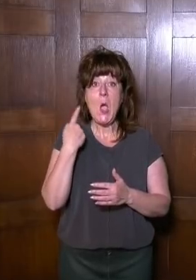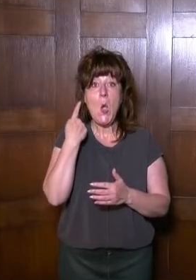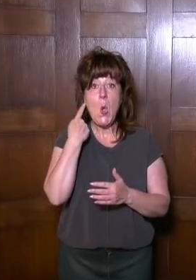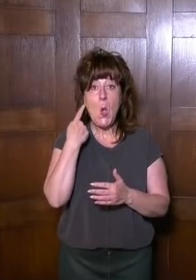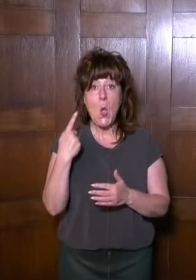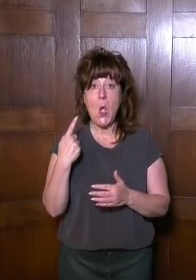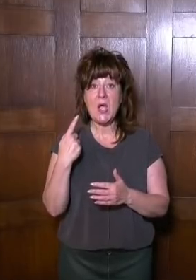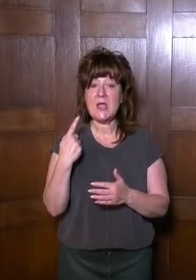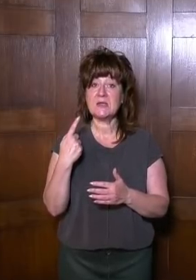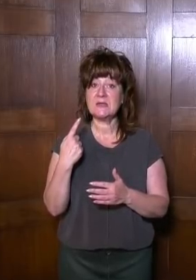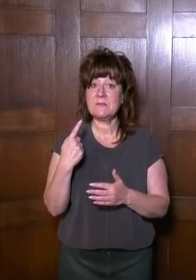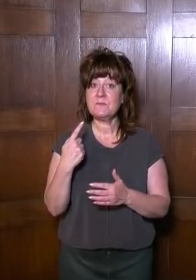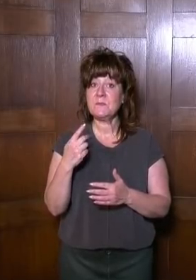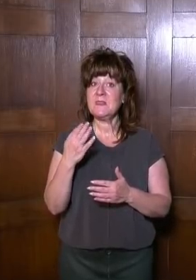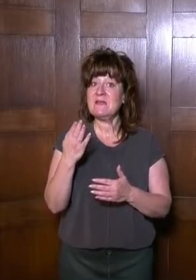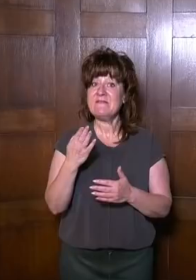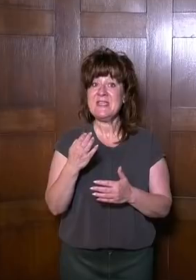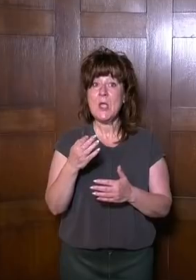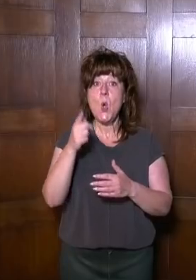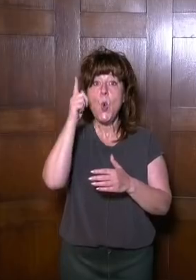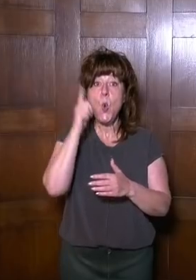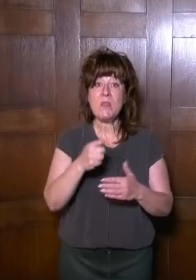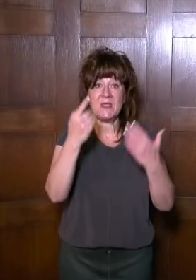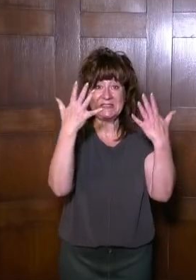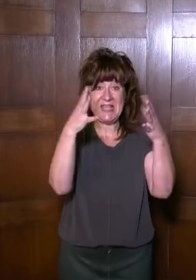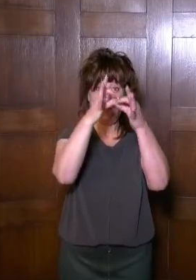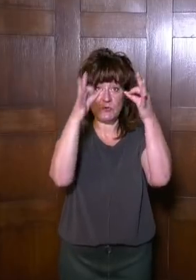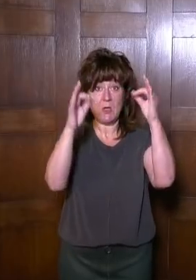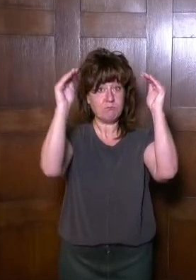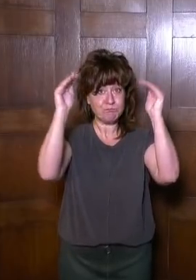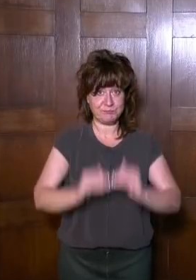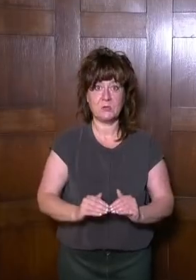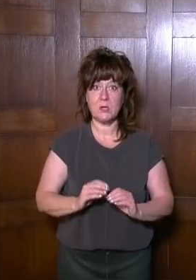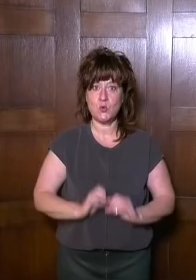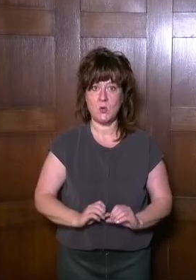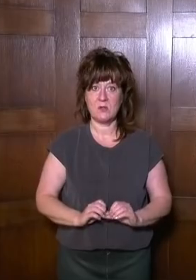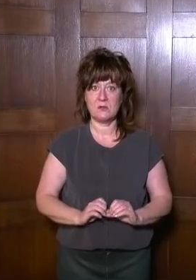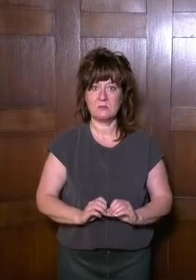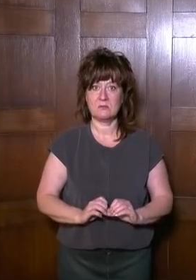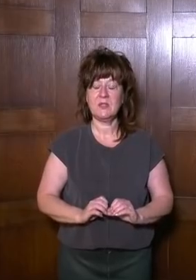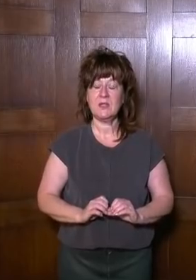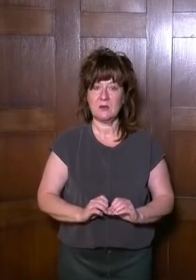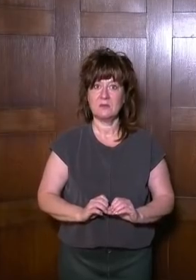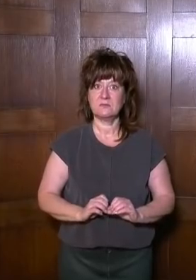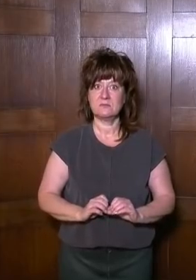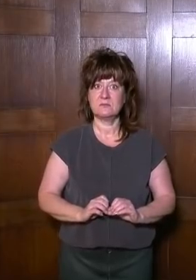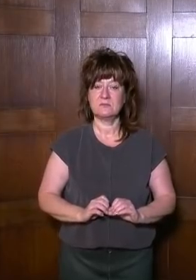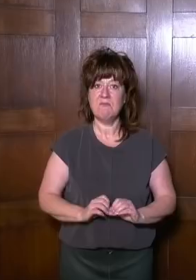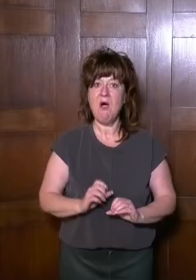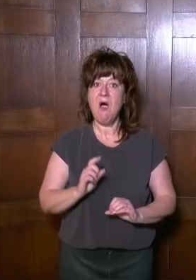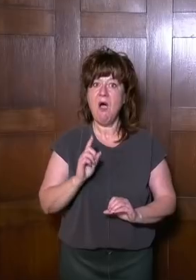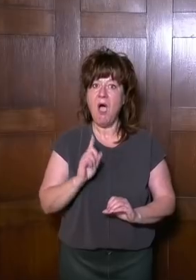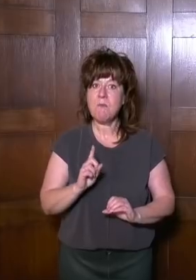aufgenommen worden ist, dieses von 110 auf 0. Ja, aber es gibt